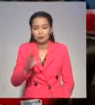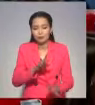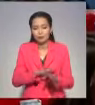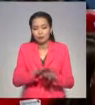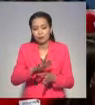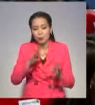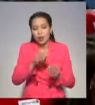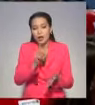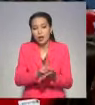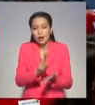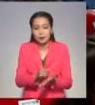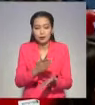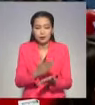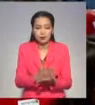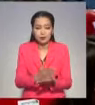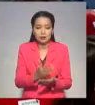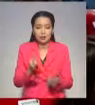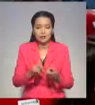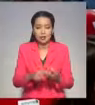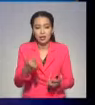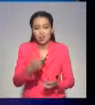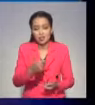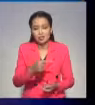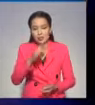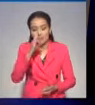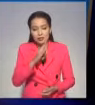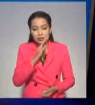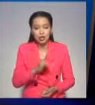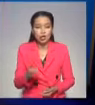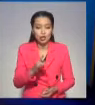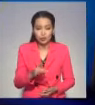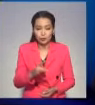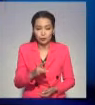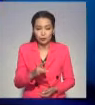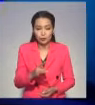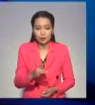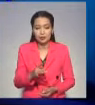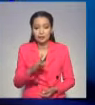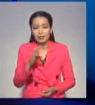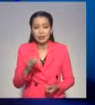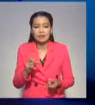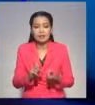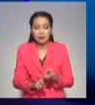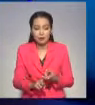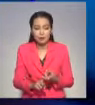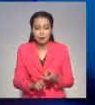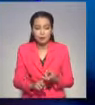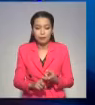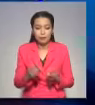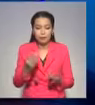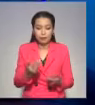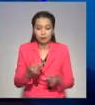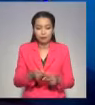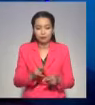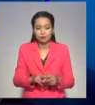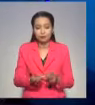и обязанностей, связанных с гражданством Республики Казахстан, вне зависимости от этнического